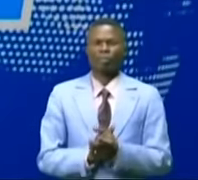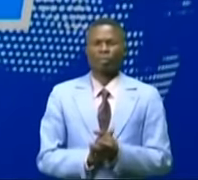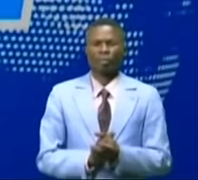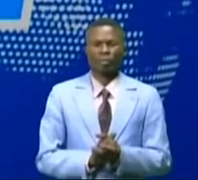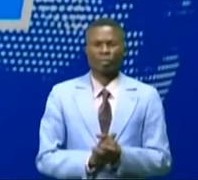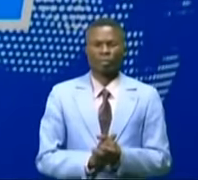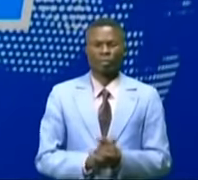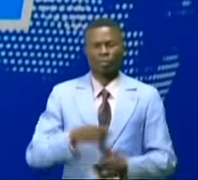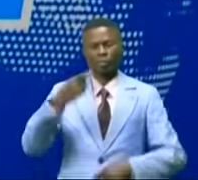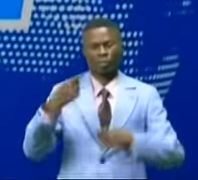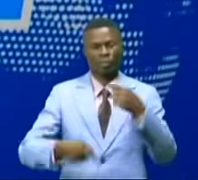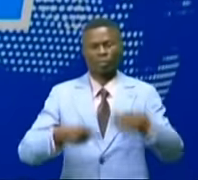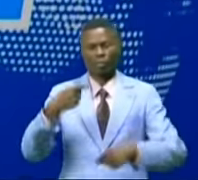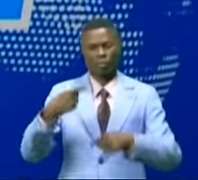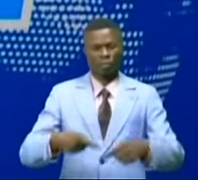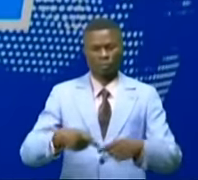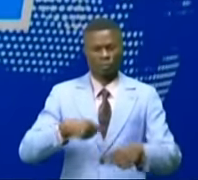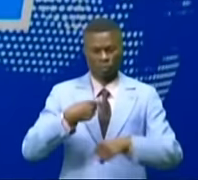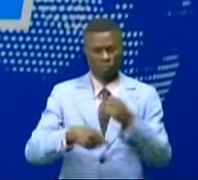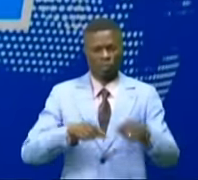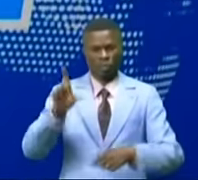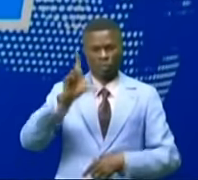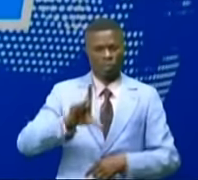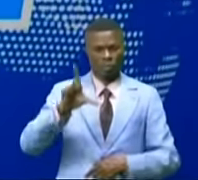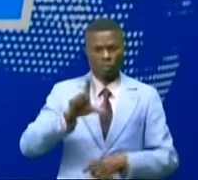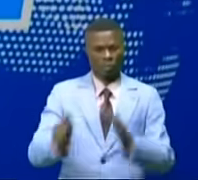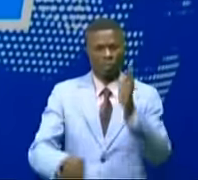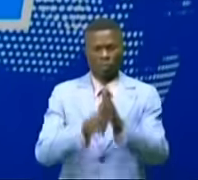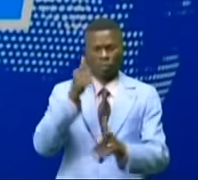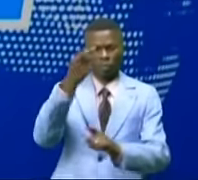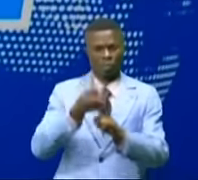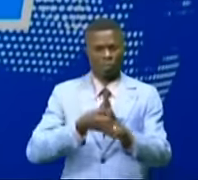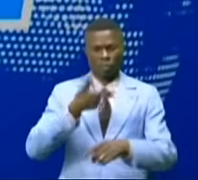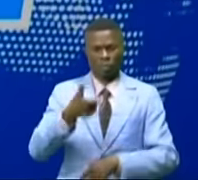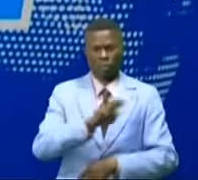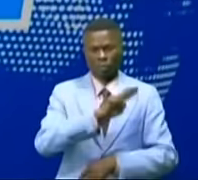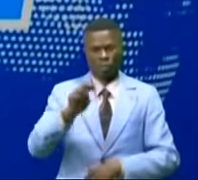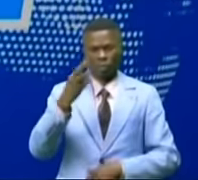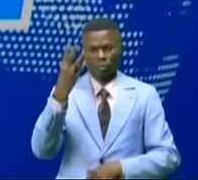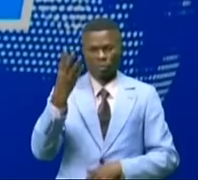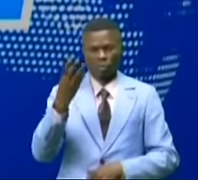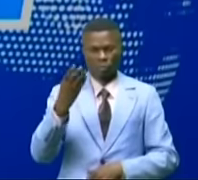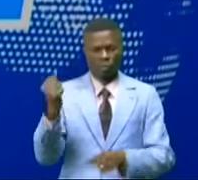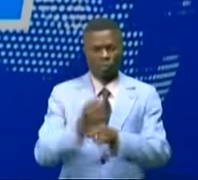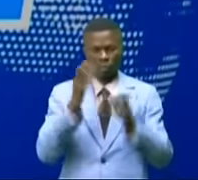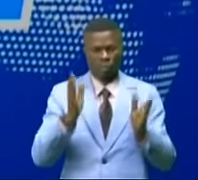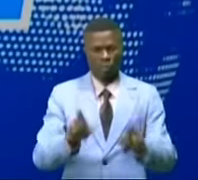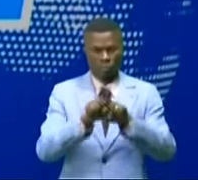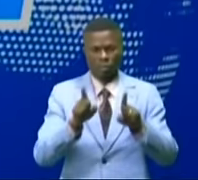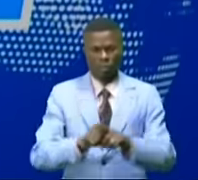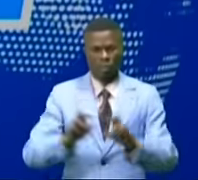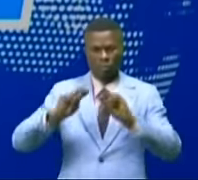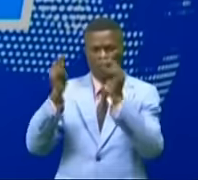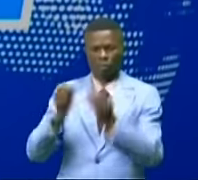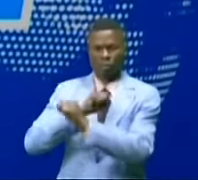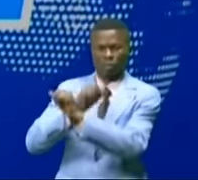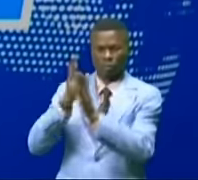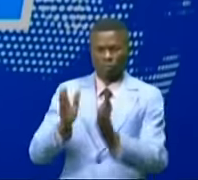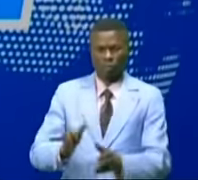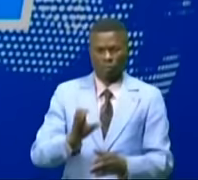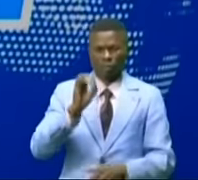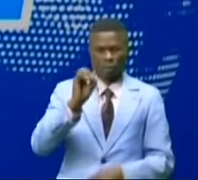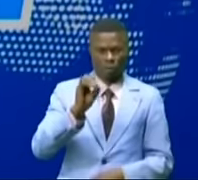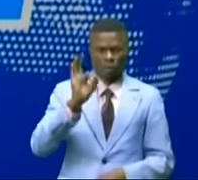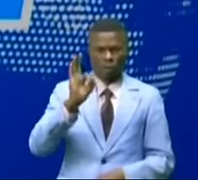Les discussions entamées le lundi 11 février 2024 entre employeurs et bancs syndicales de l'Office